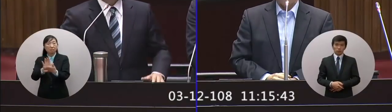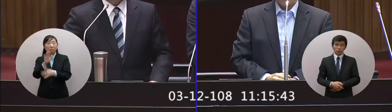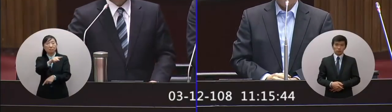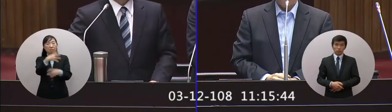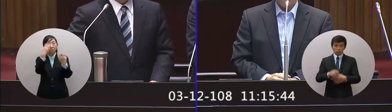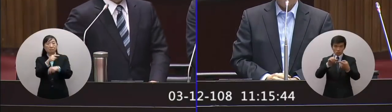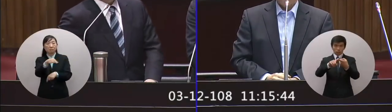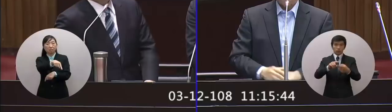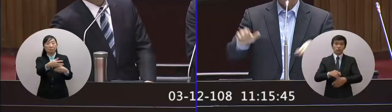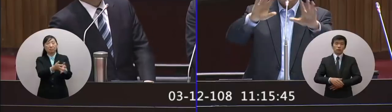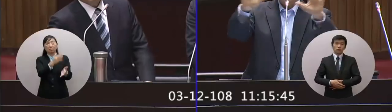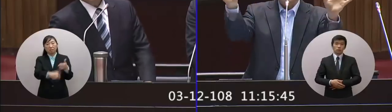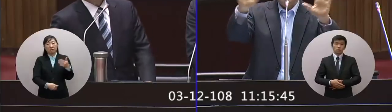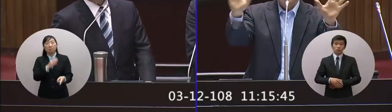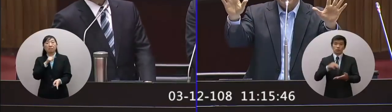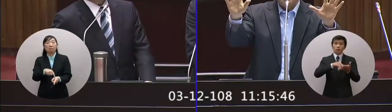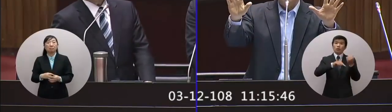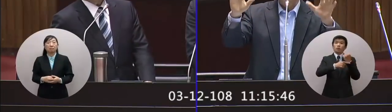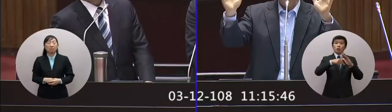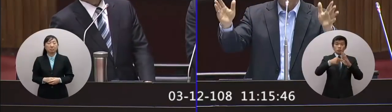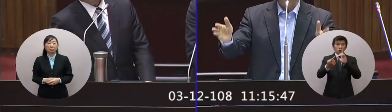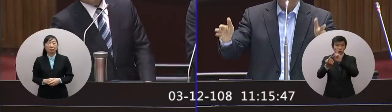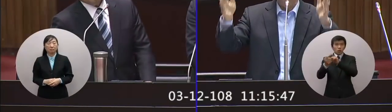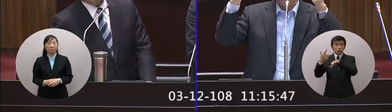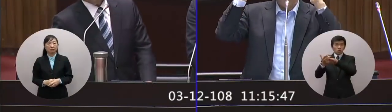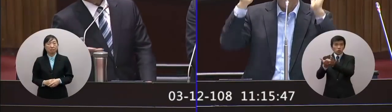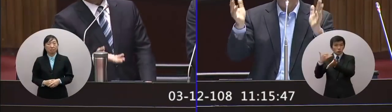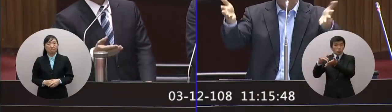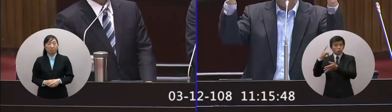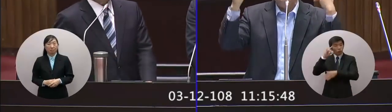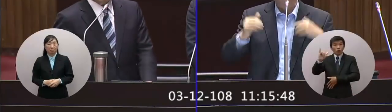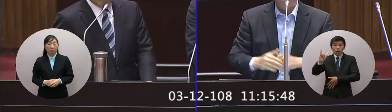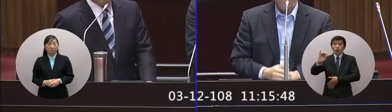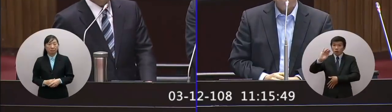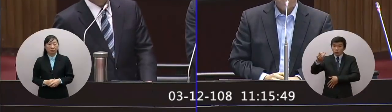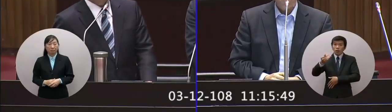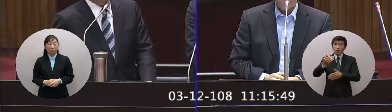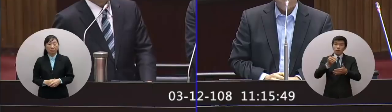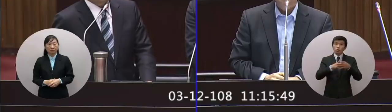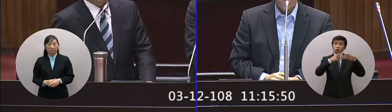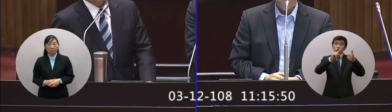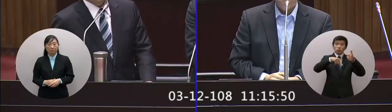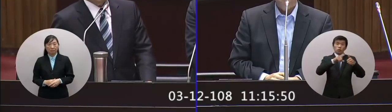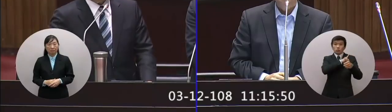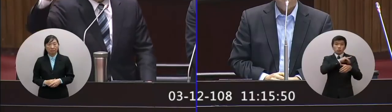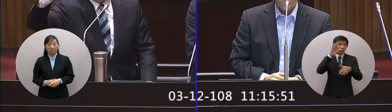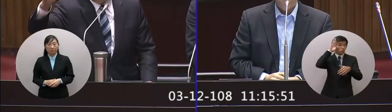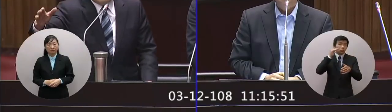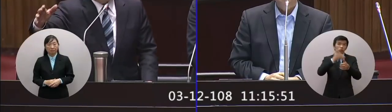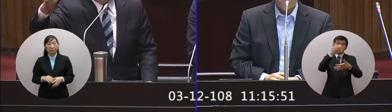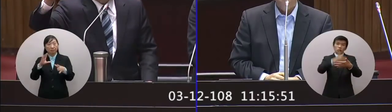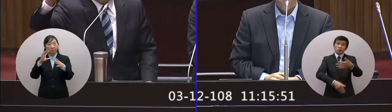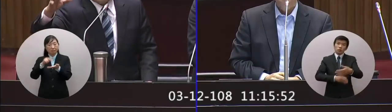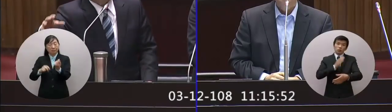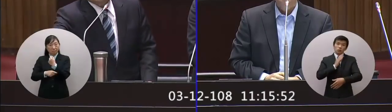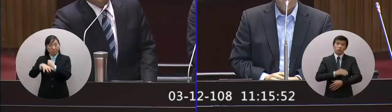果 对， 好， 立法院对科技预算没有意见，可是因为资本门的关系，被行政院自己统商砍掉了。 因为立法